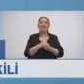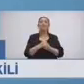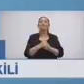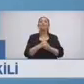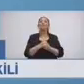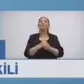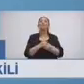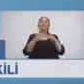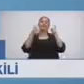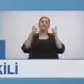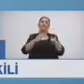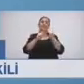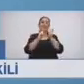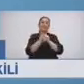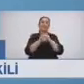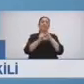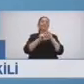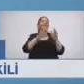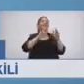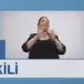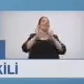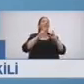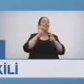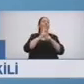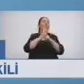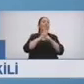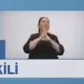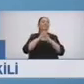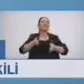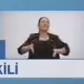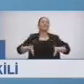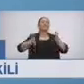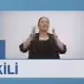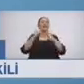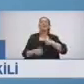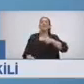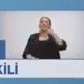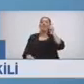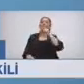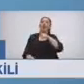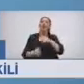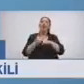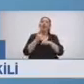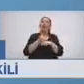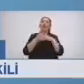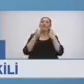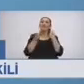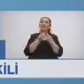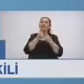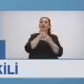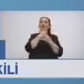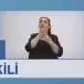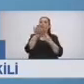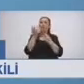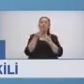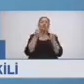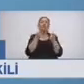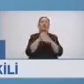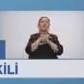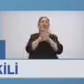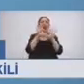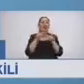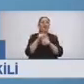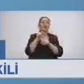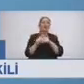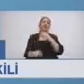kentsel dönüşüm ve depremle risk yönetimi daire başkanlığına, orada görev yapan bilim adamlarına ve çalışan herkese de